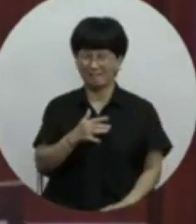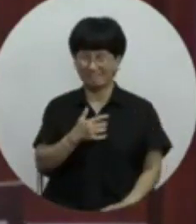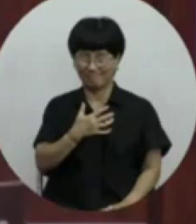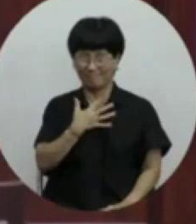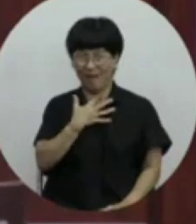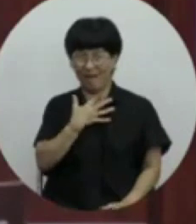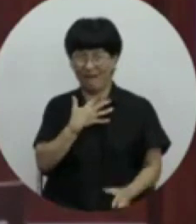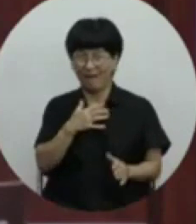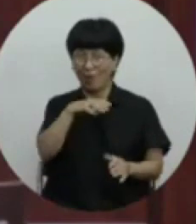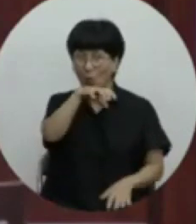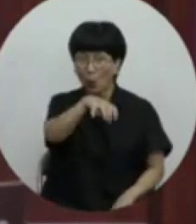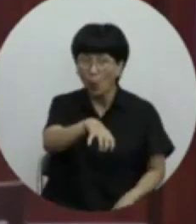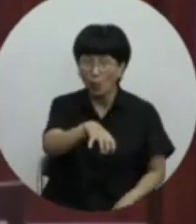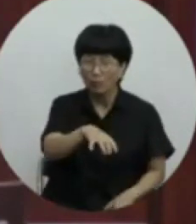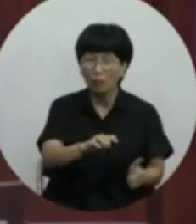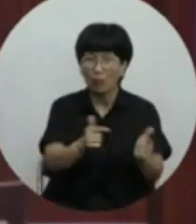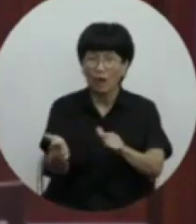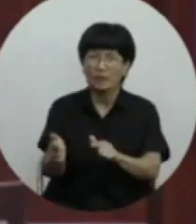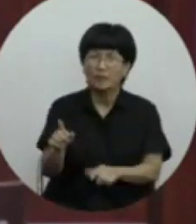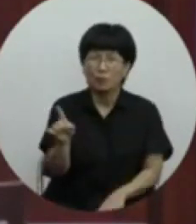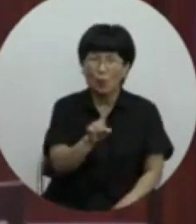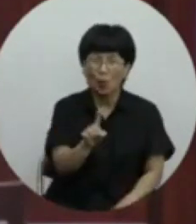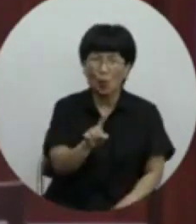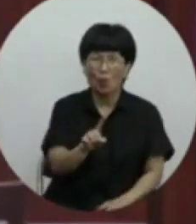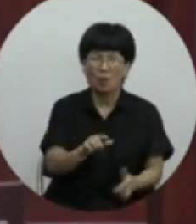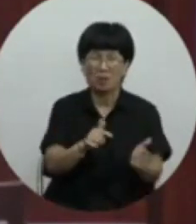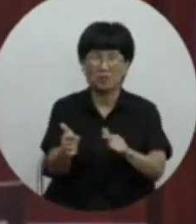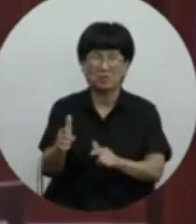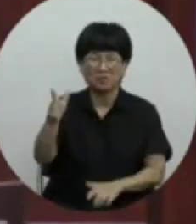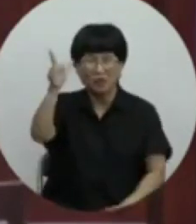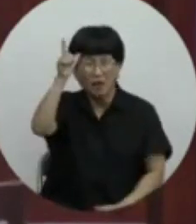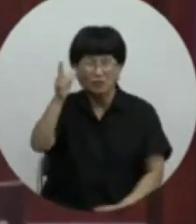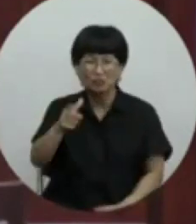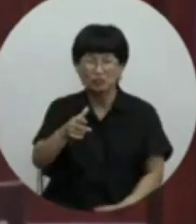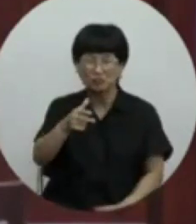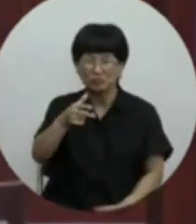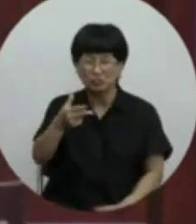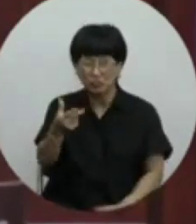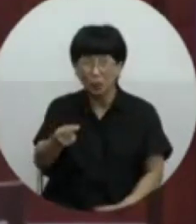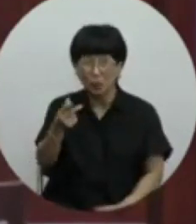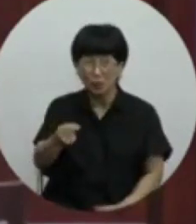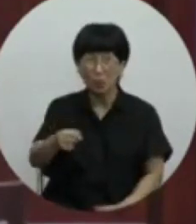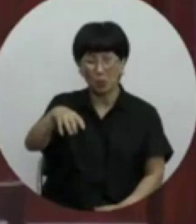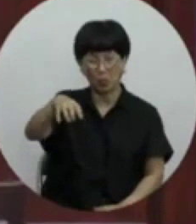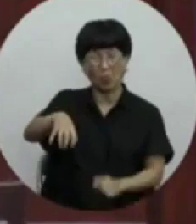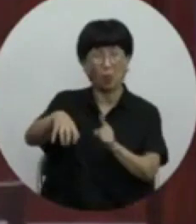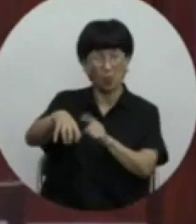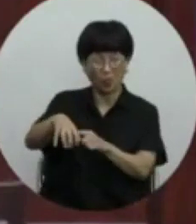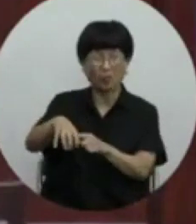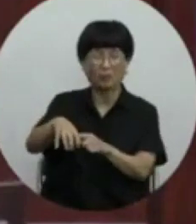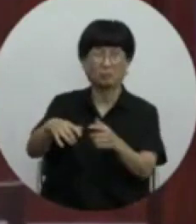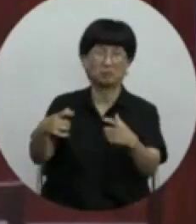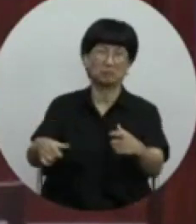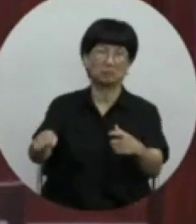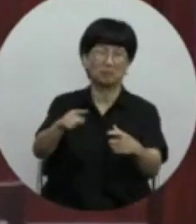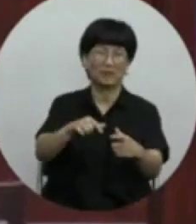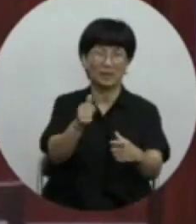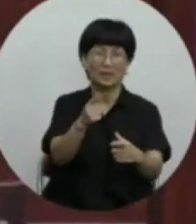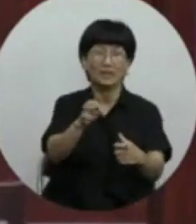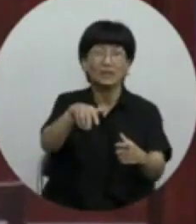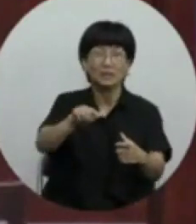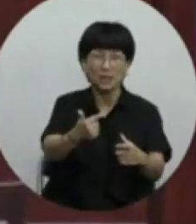인식되어 여러 차례 무산되었던 가축분뇨 공동자원화시설의 위치를 흥천면으로